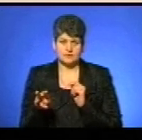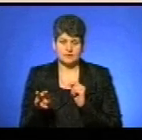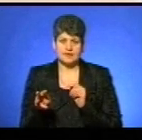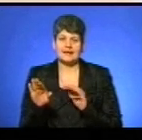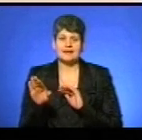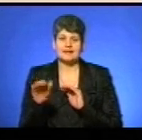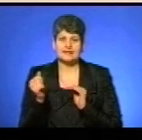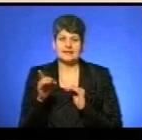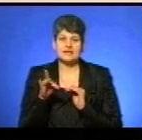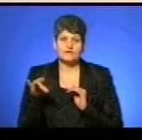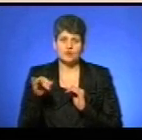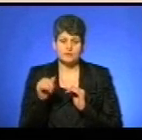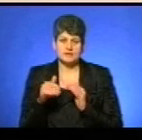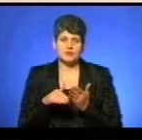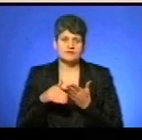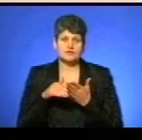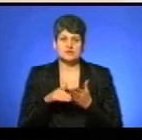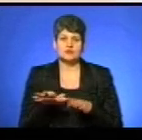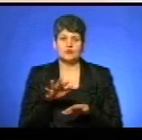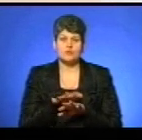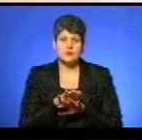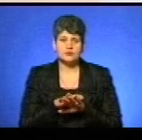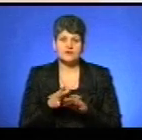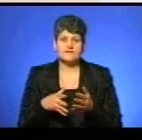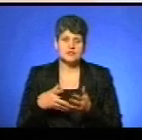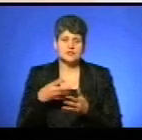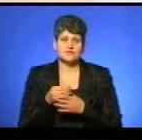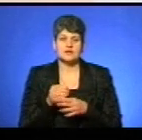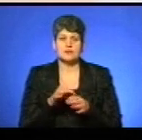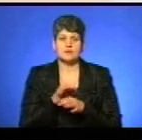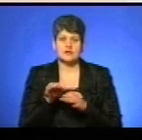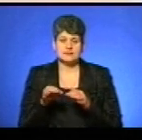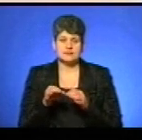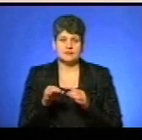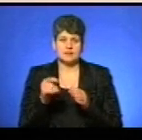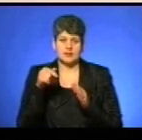кредиту Європейського інвестиційного банку на фінансування проєкту «Глибока